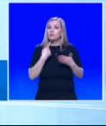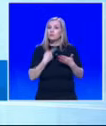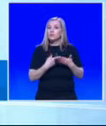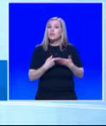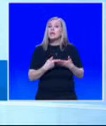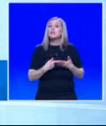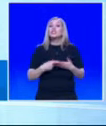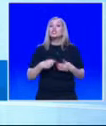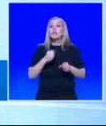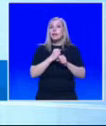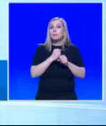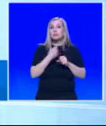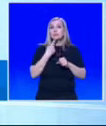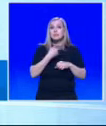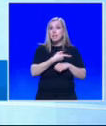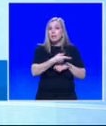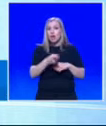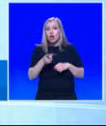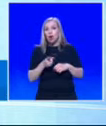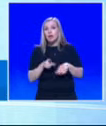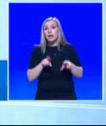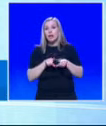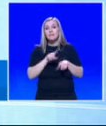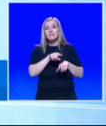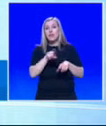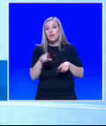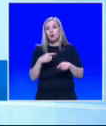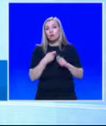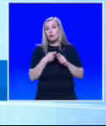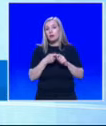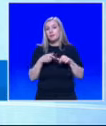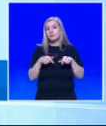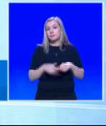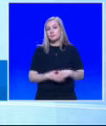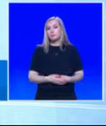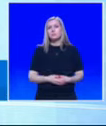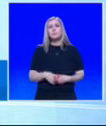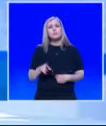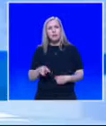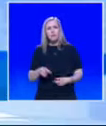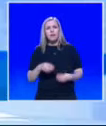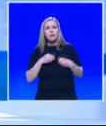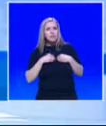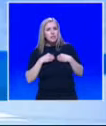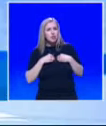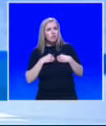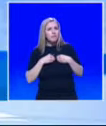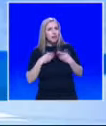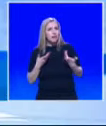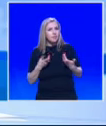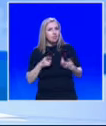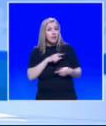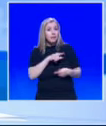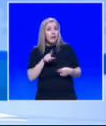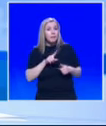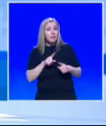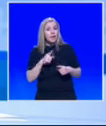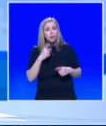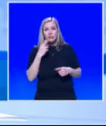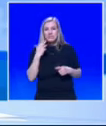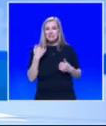служат на българския народ, така както всеки един, който е българин, го прави с този свой избор. Искрено ли вярвате, че няма някой да се